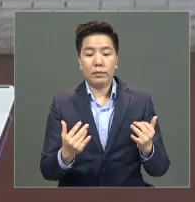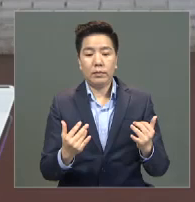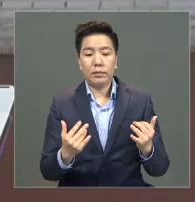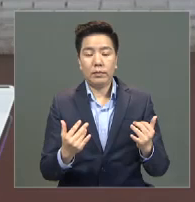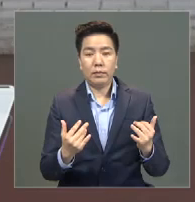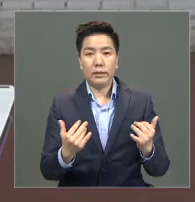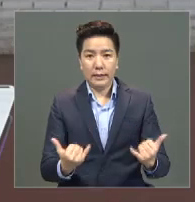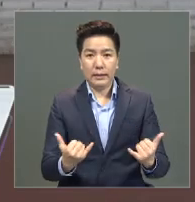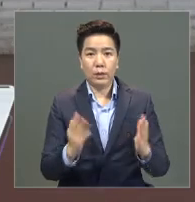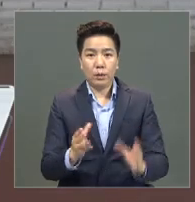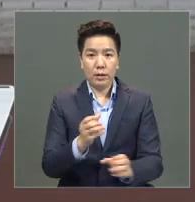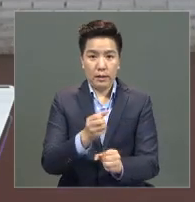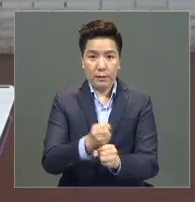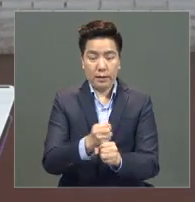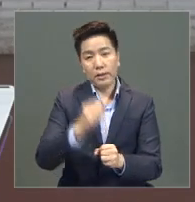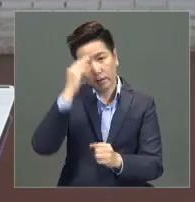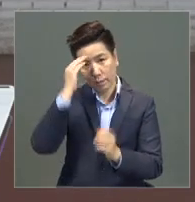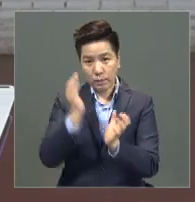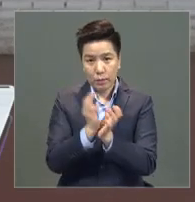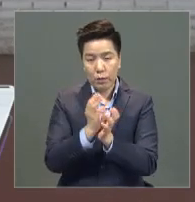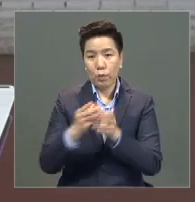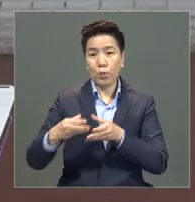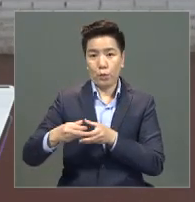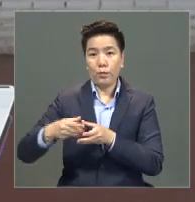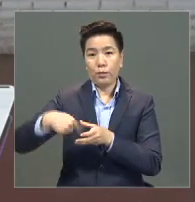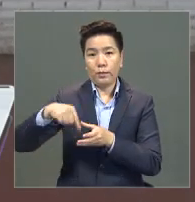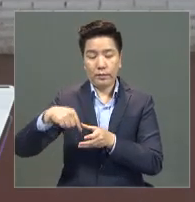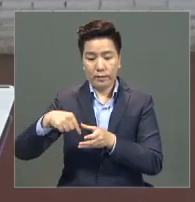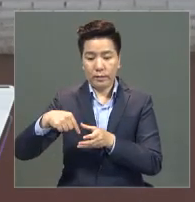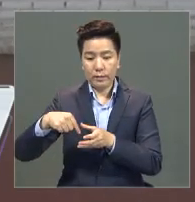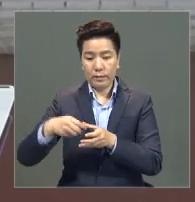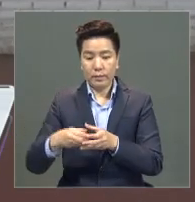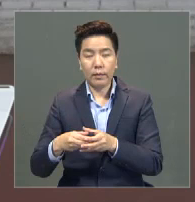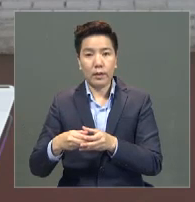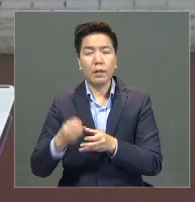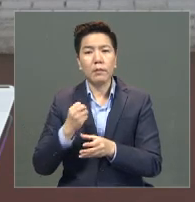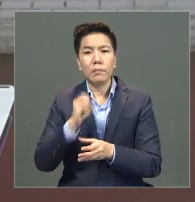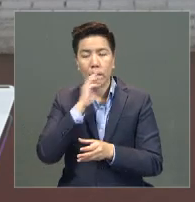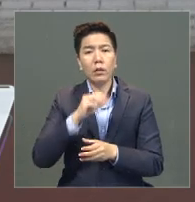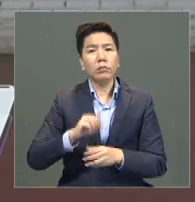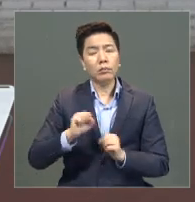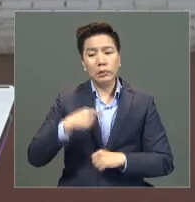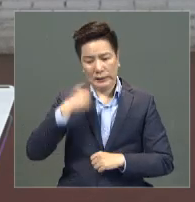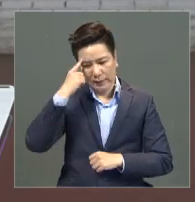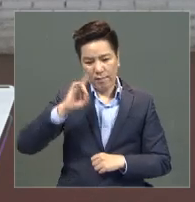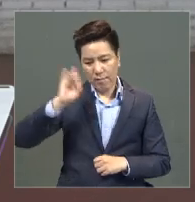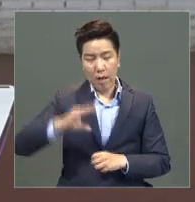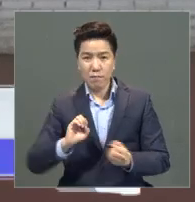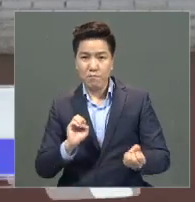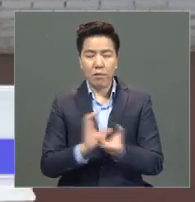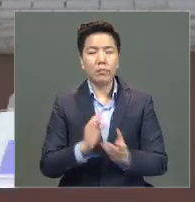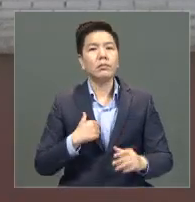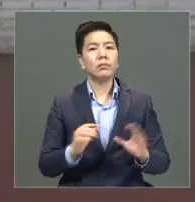เจ้าหน้าที่รัฐคือทางตำรวจเนี่ยก็ได้ให้คำมั่นสัญญาครับว่าจะไม่ใช้ความรุนแรงกับ